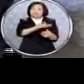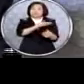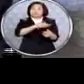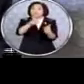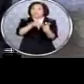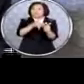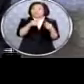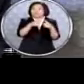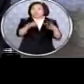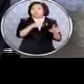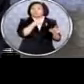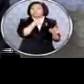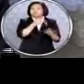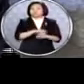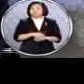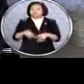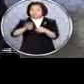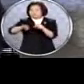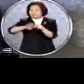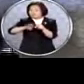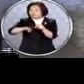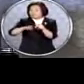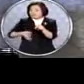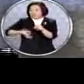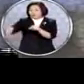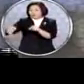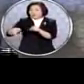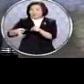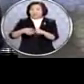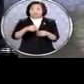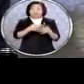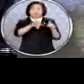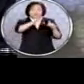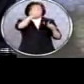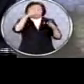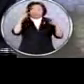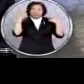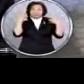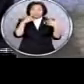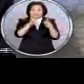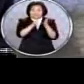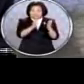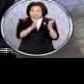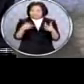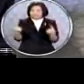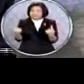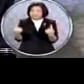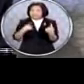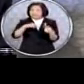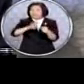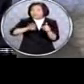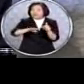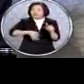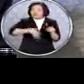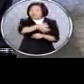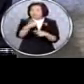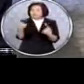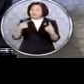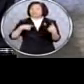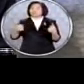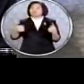在这方面这个给的经费要远超过你们执政时期。在台南市来讲，你们平均一年交通建设给他